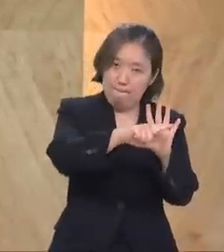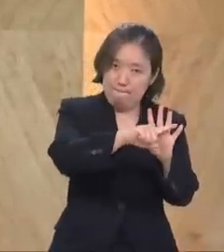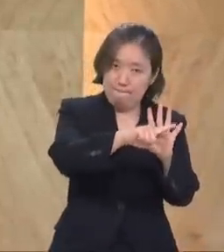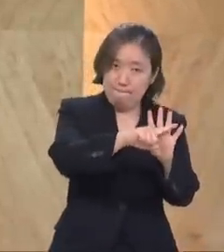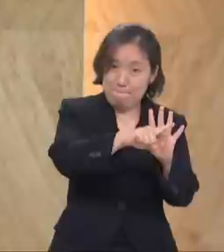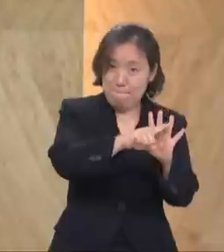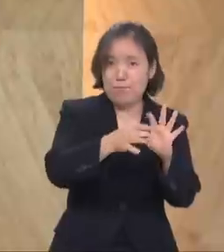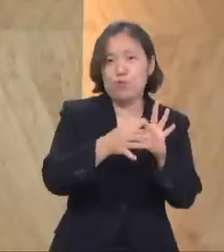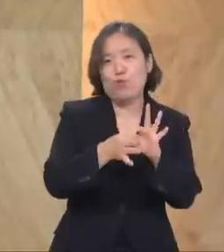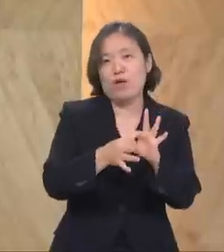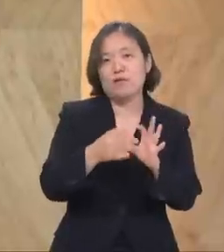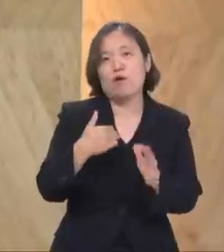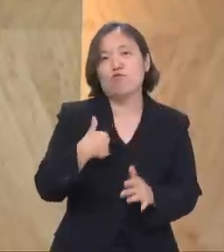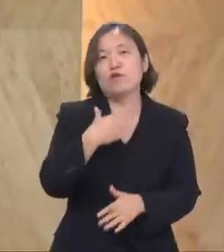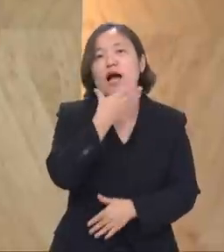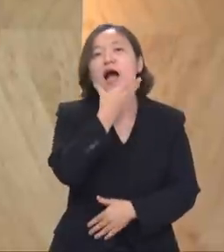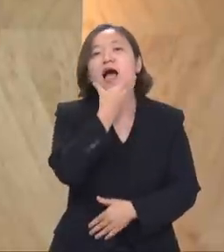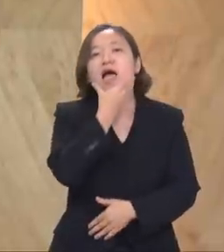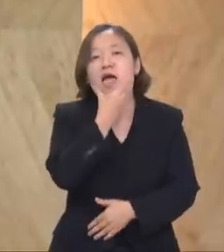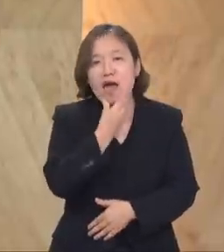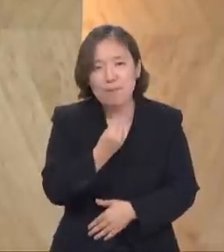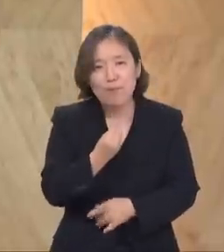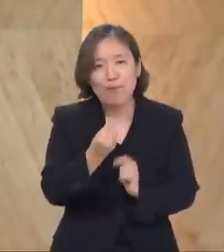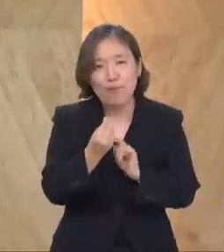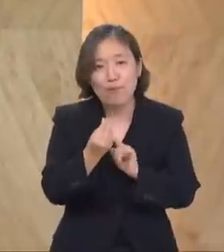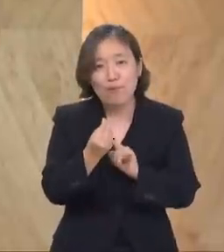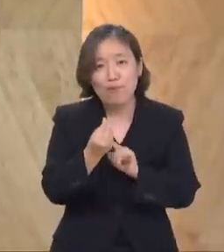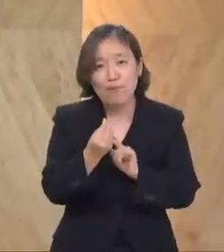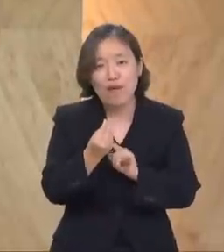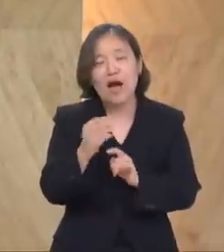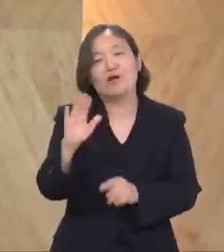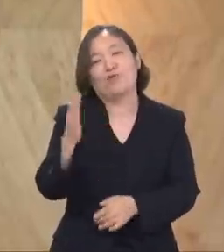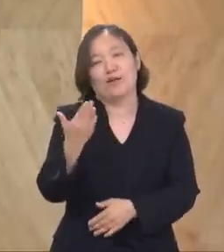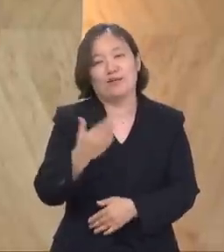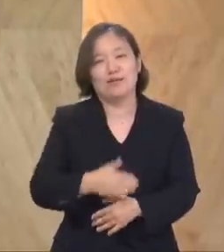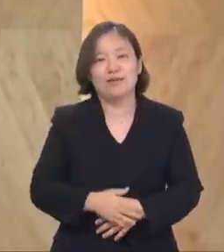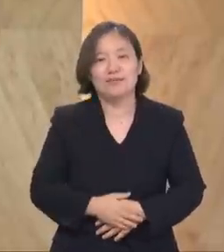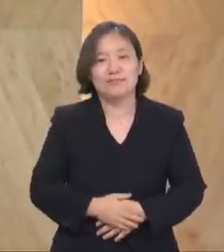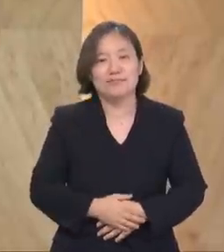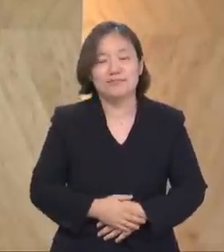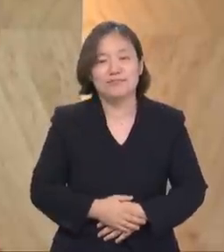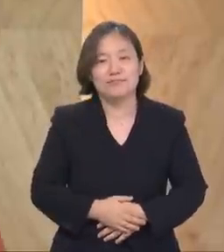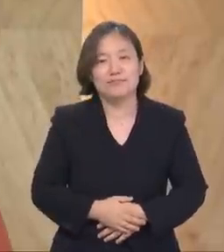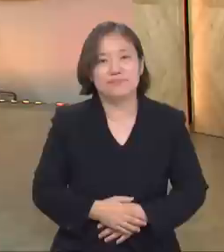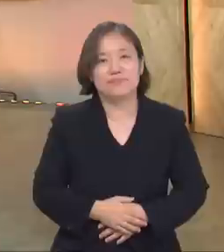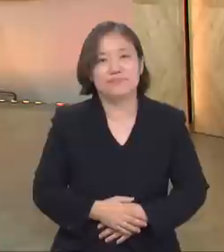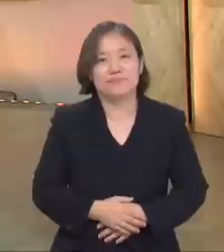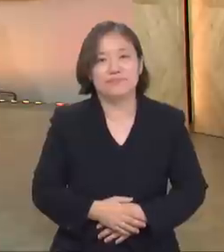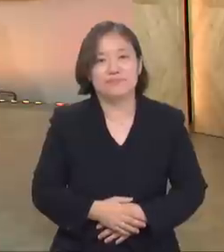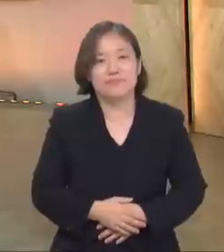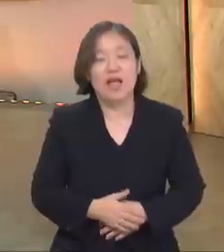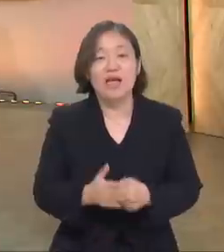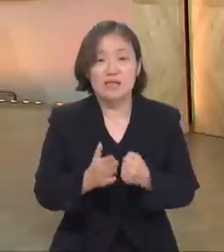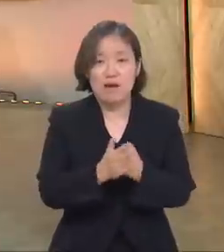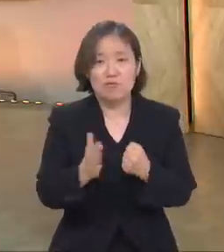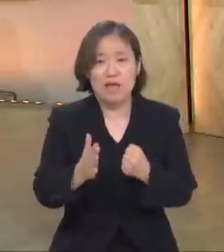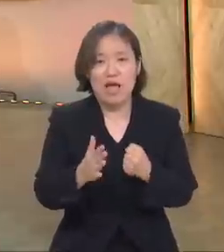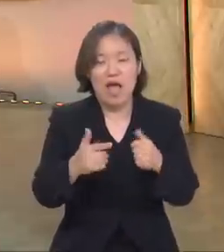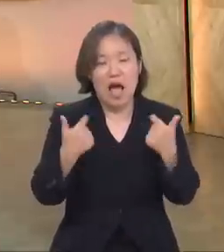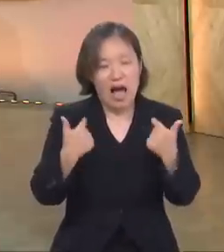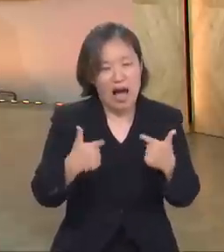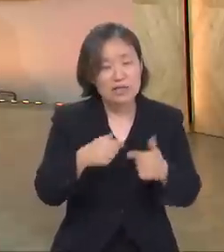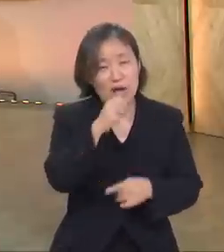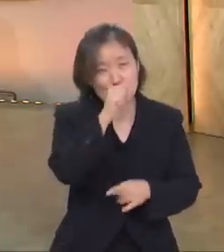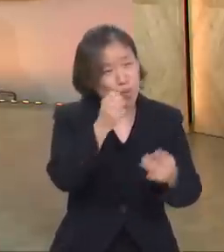통한 행복의 그런 과일을 얻을 수가 있게 되는 겁니다 그래서 늘